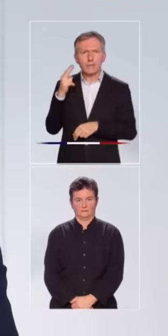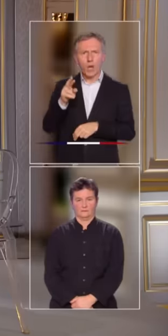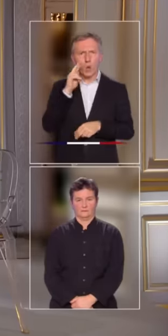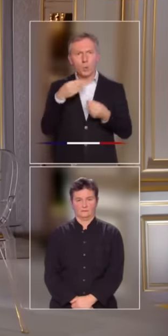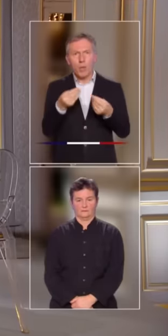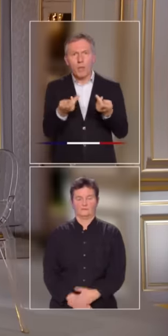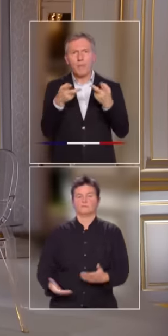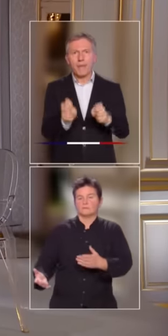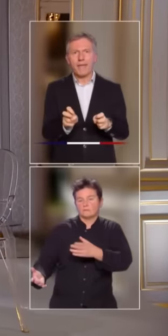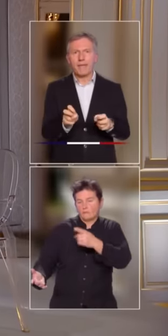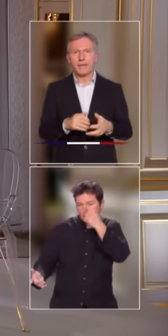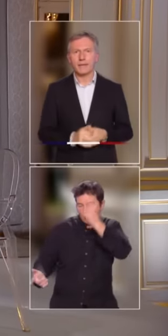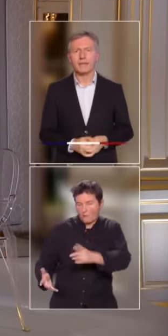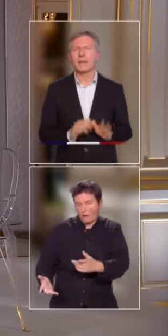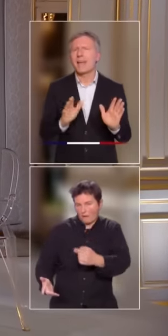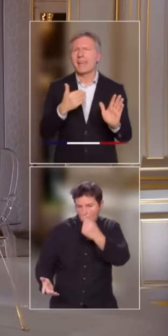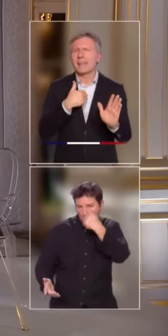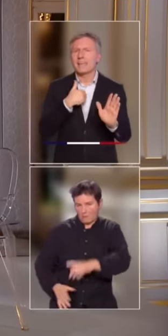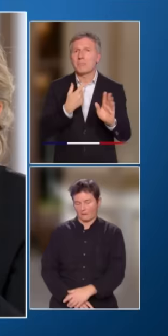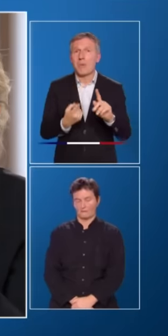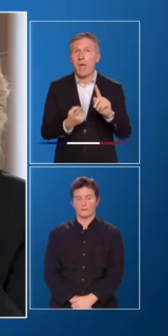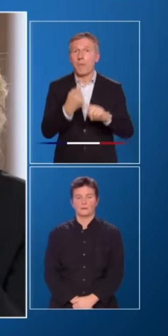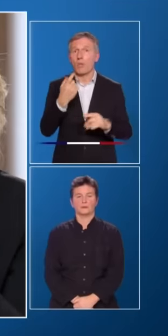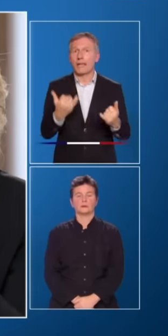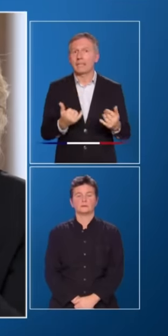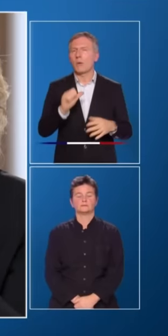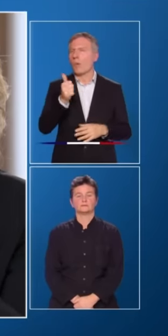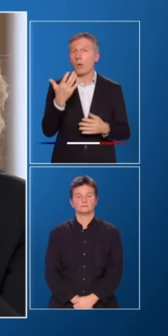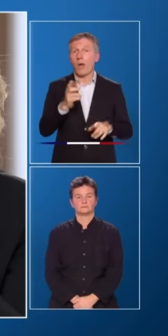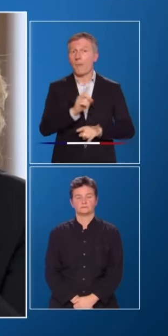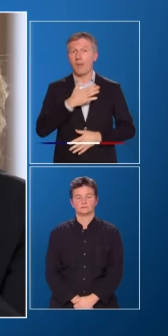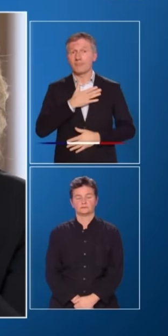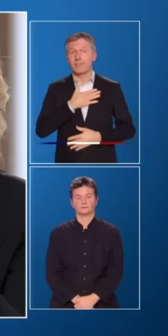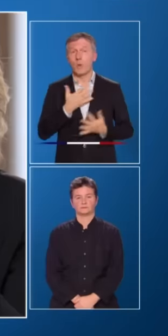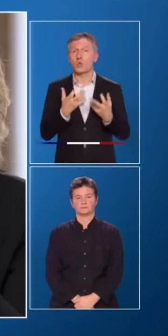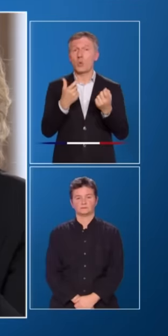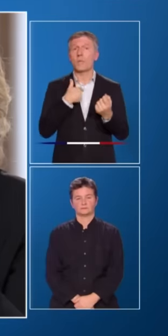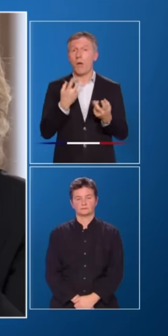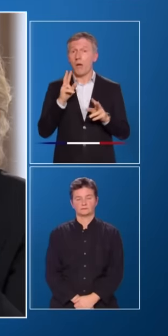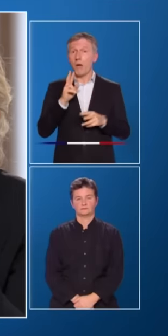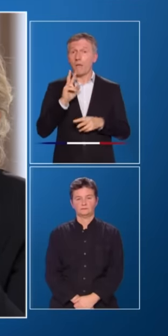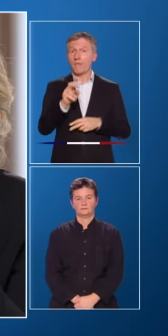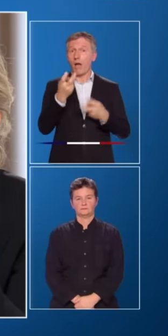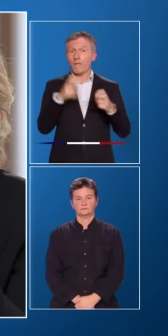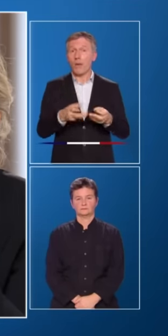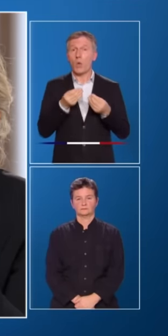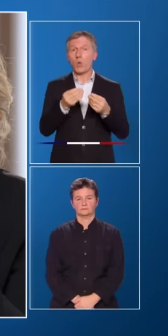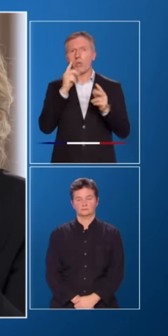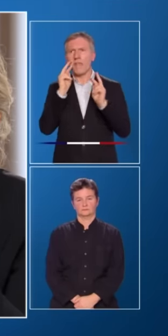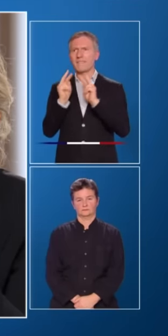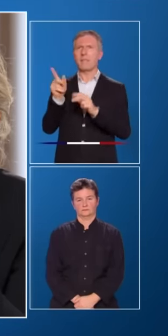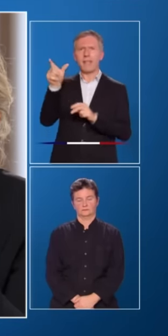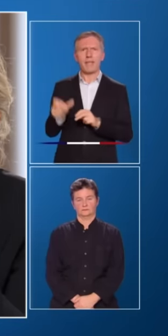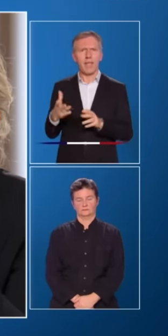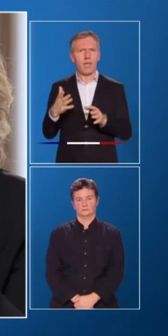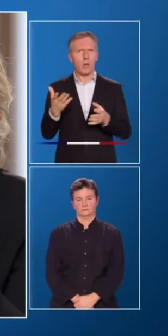la paix. Mais vous n'y croyez plus. Mais ce qui est important ici, d'abord, un, ça n'est pas mon souhait. Mais deux, je ne vais pas donner de la visibilité à quelqu'un qui ne m'en donne